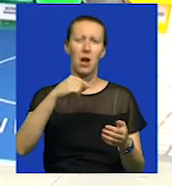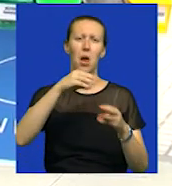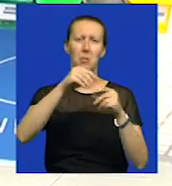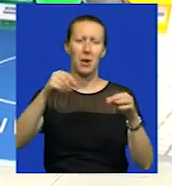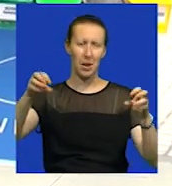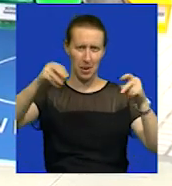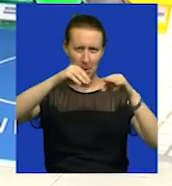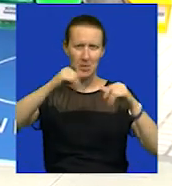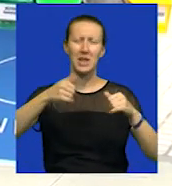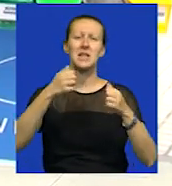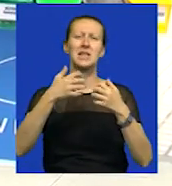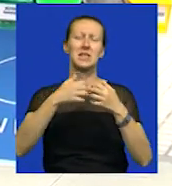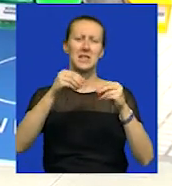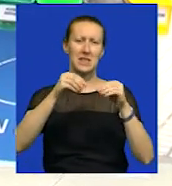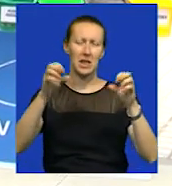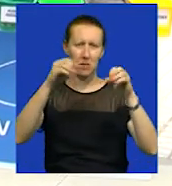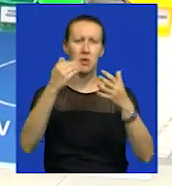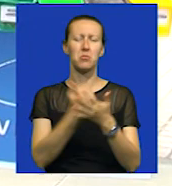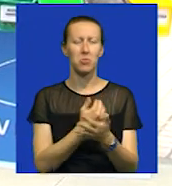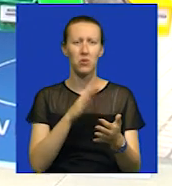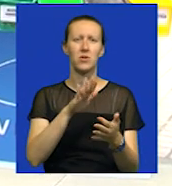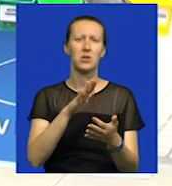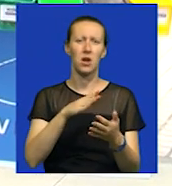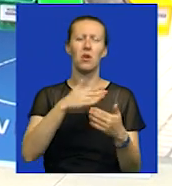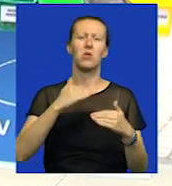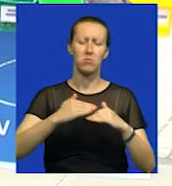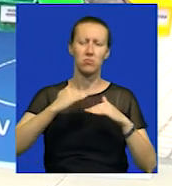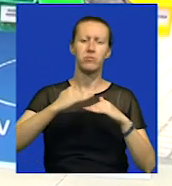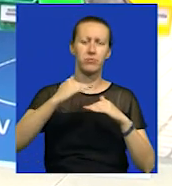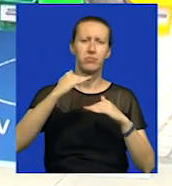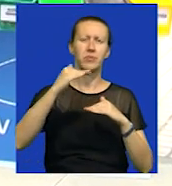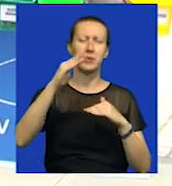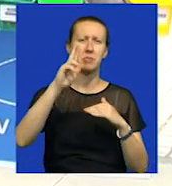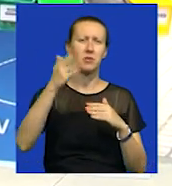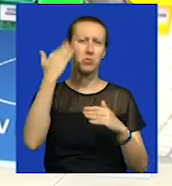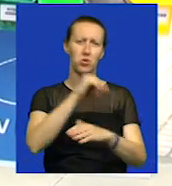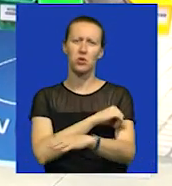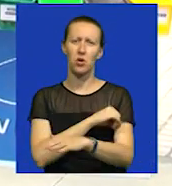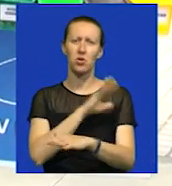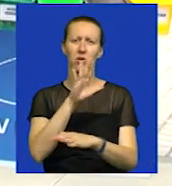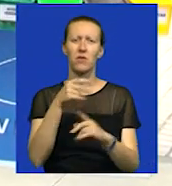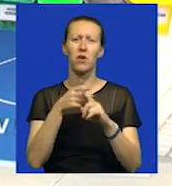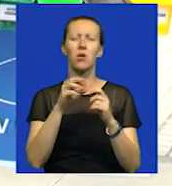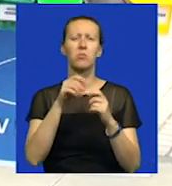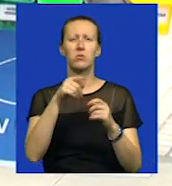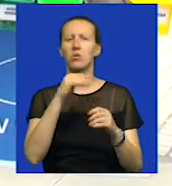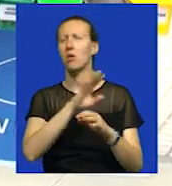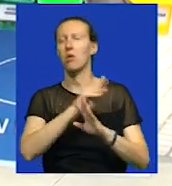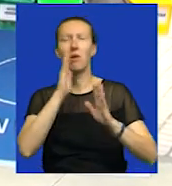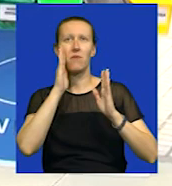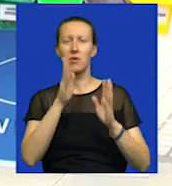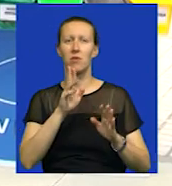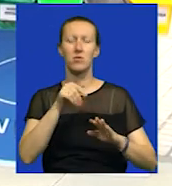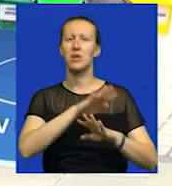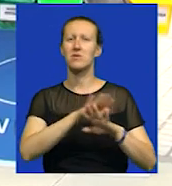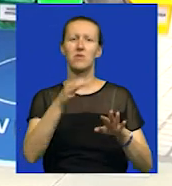pepela ili zemlje. I onda ponovo, i tako redam. Imala sam prošle godine takav kompost da je to za nevjerovat. I